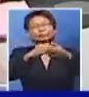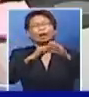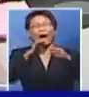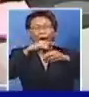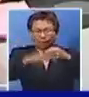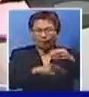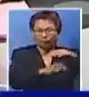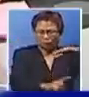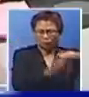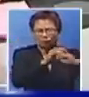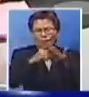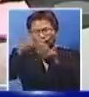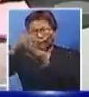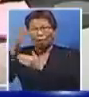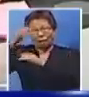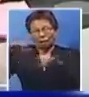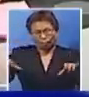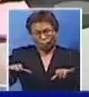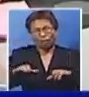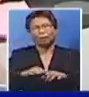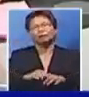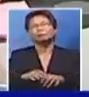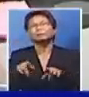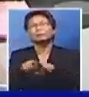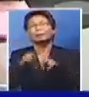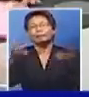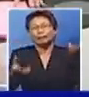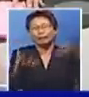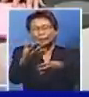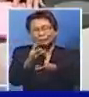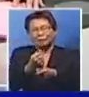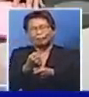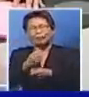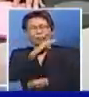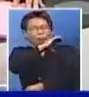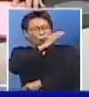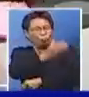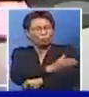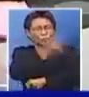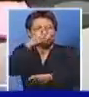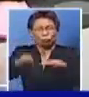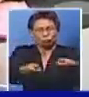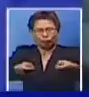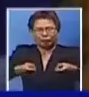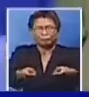dasar serta program yang bakal dilaksanakan sekiranya BN mendapat mandat memerintah.